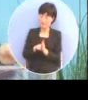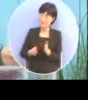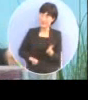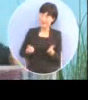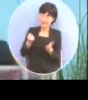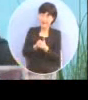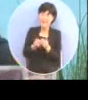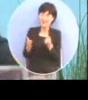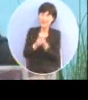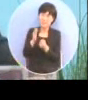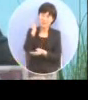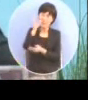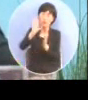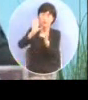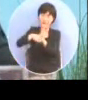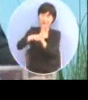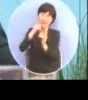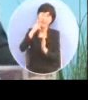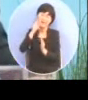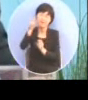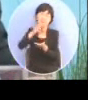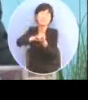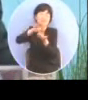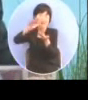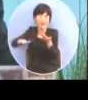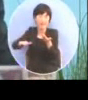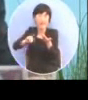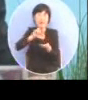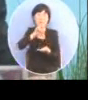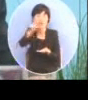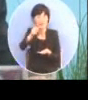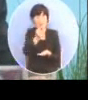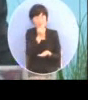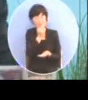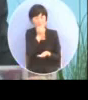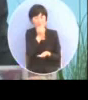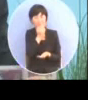Cũng có một Lê-man thử nói rằng tôi cũng mạnh mẽ lắm, ngày Chủ nhật tôi đến nhà thờ toàn ngủ thôi.